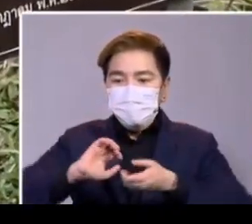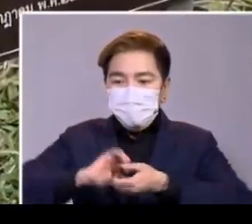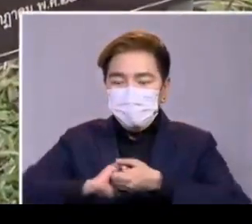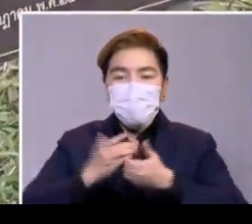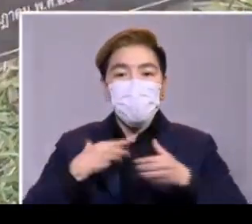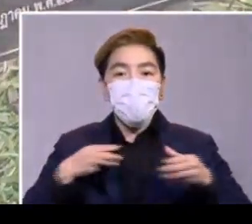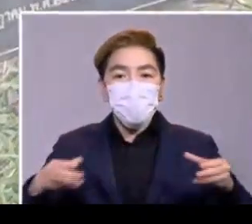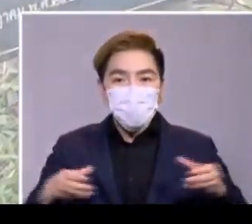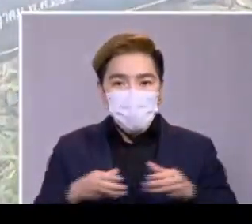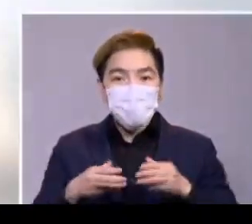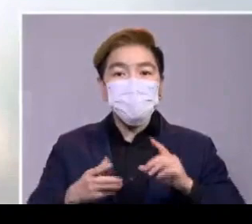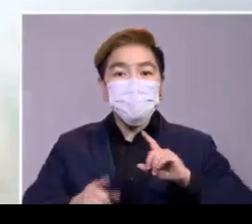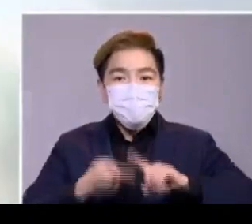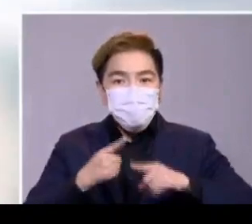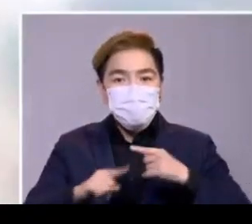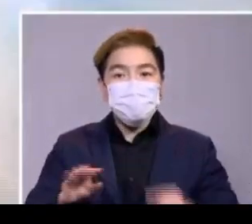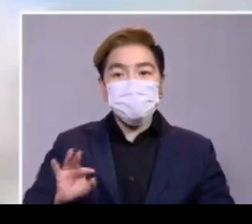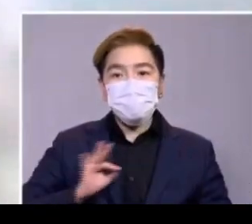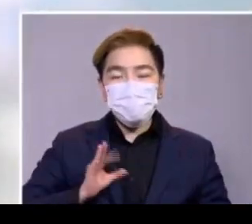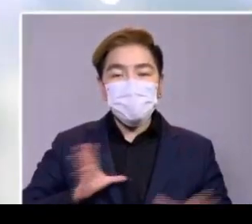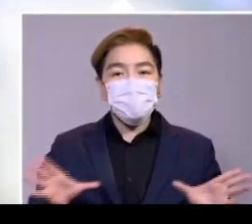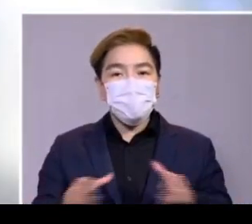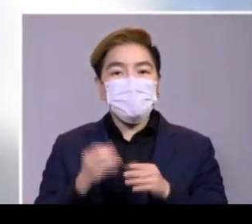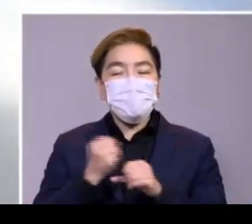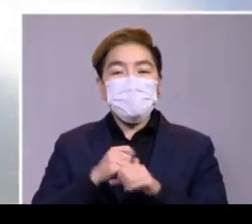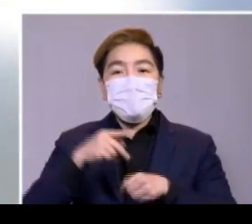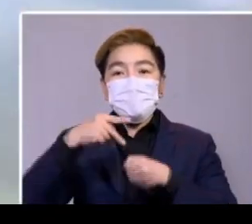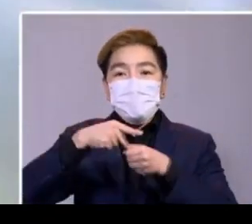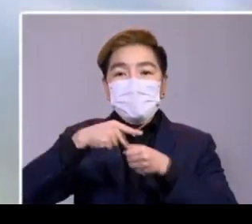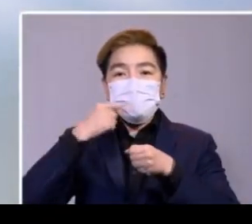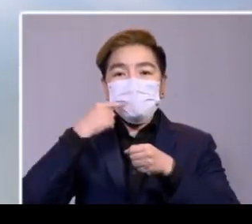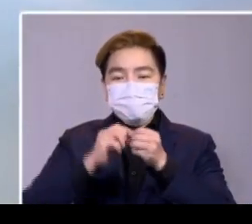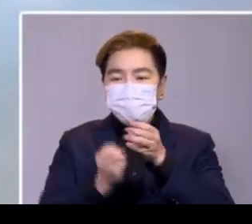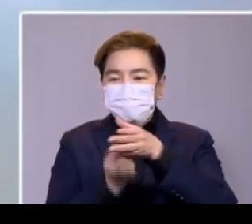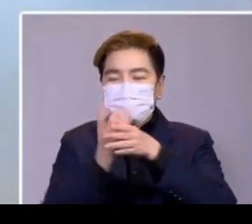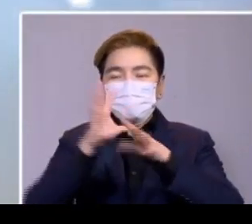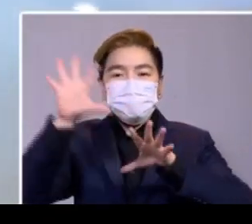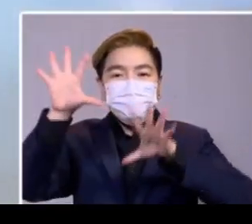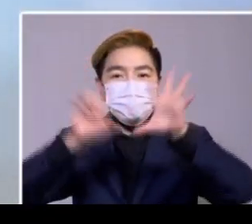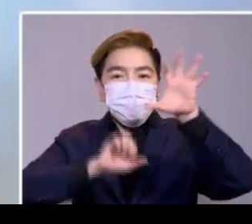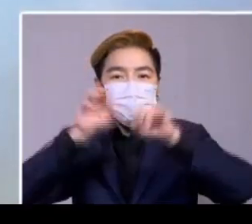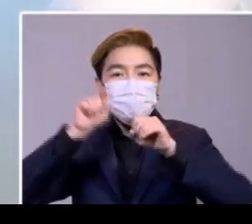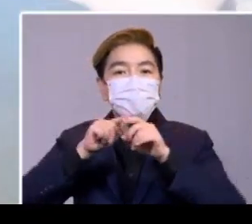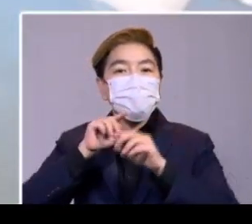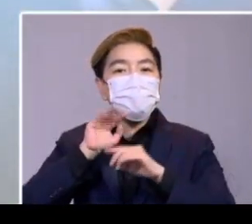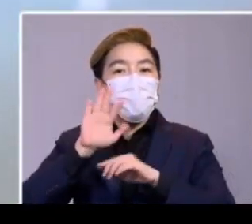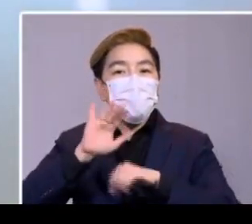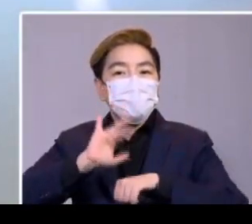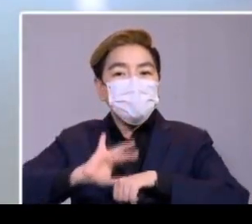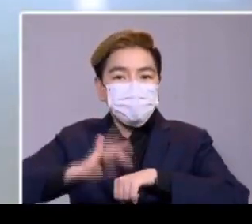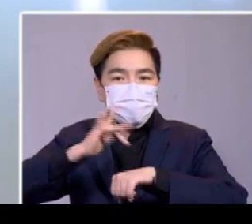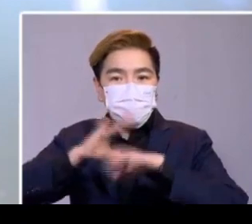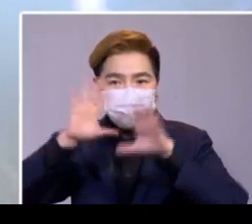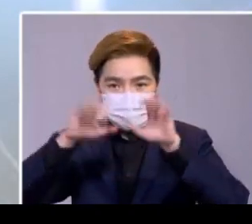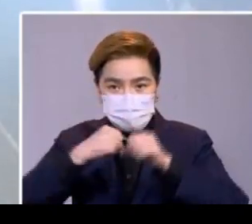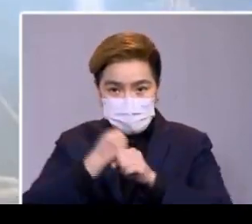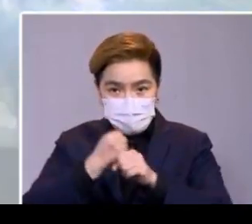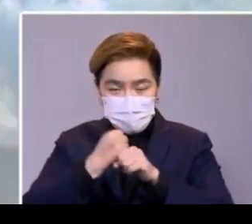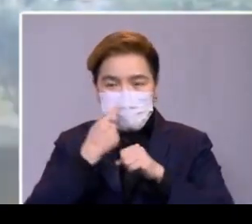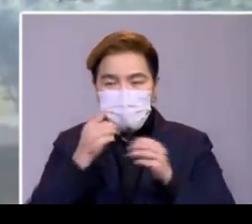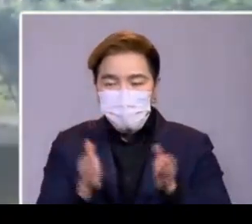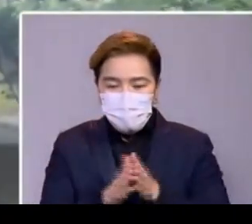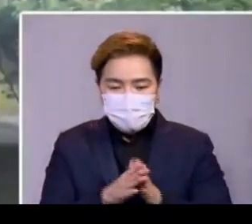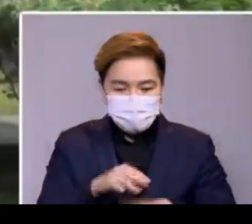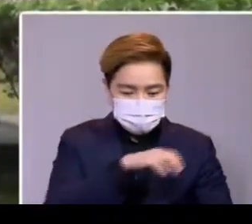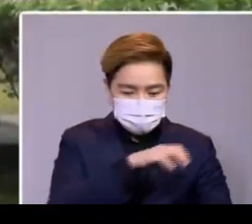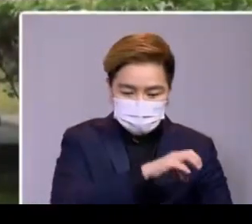and Society การเพิ่มปริมาณการดูดซับก๊าซเรือนกระจกจากชั้นบรรยากาศด้วยวิธีทางธรรมชาติโดยประสานความร่วมมือกับหน่วย